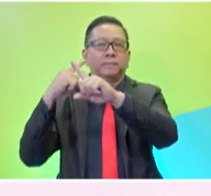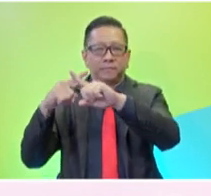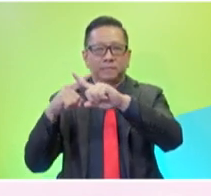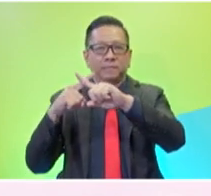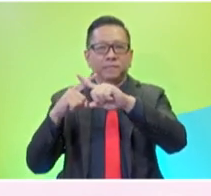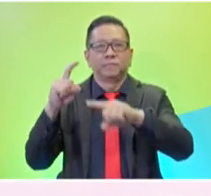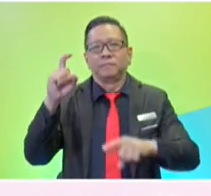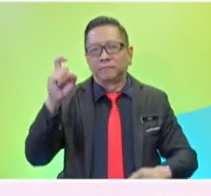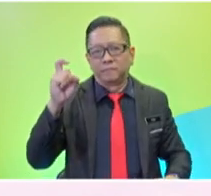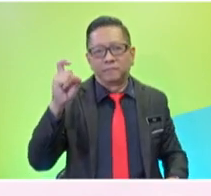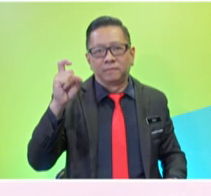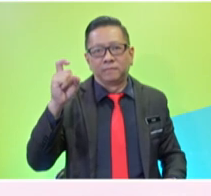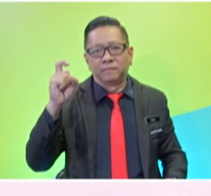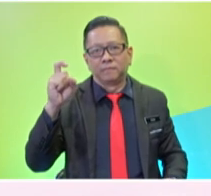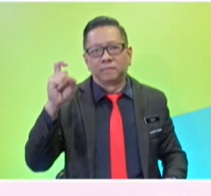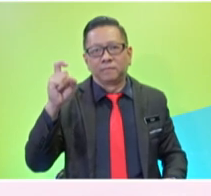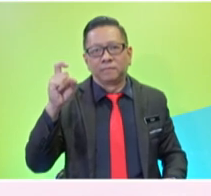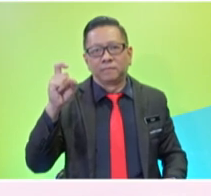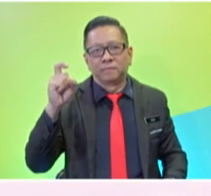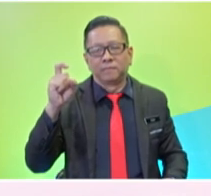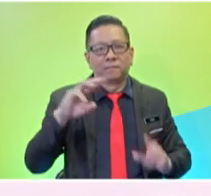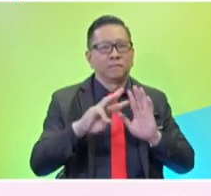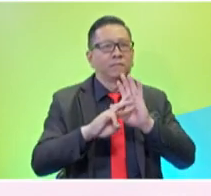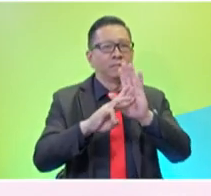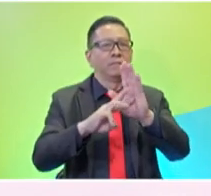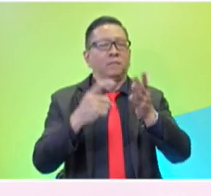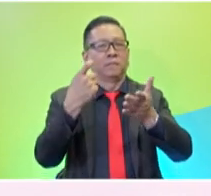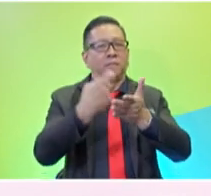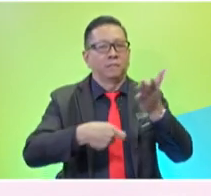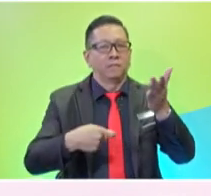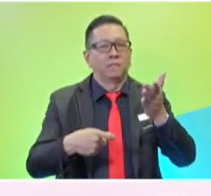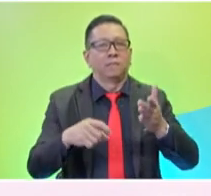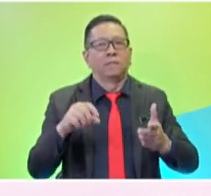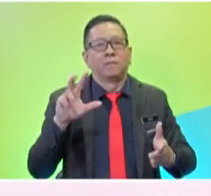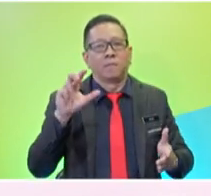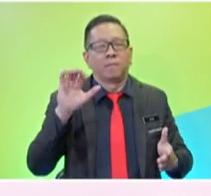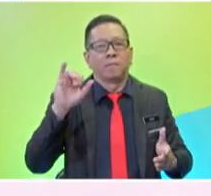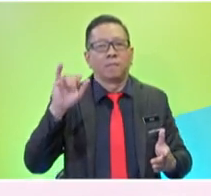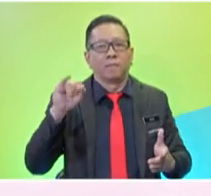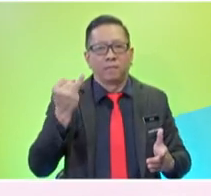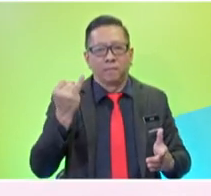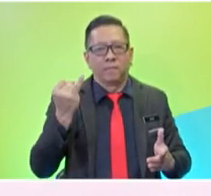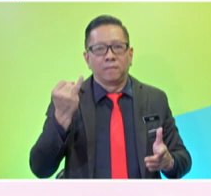mewakili kita cari nilai harga dalam 30 kilo dengan